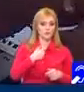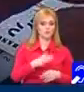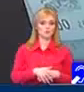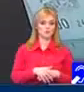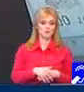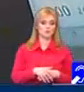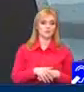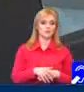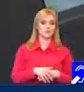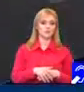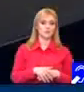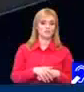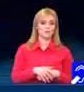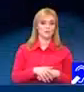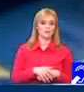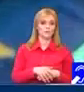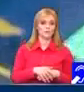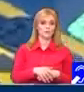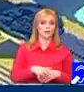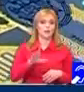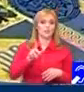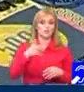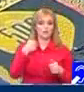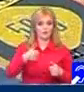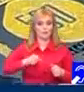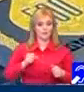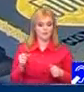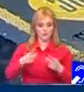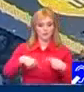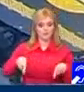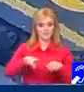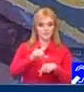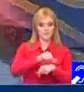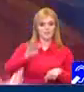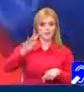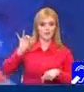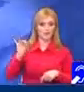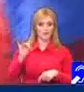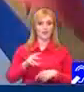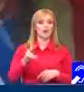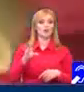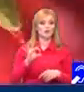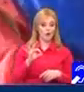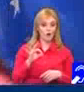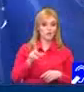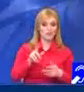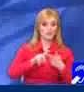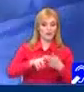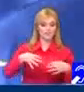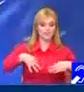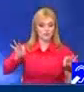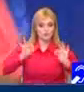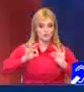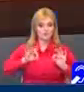foii de parcurs asumată prin memorandumul cu FMI. În schimb, ne-am mișcat foarte puțin, aproape deloc în justiție